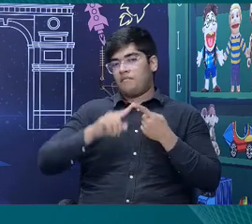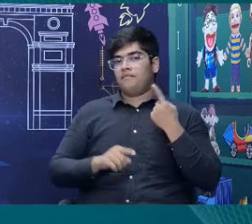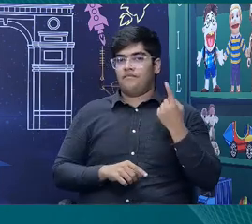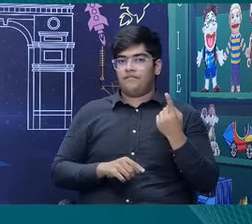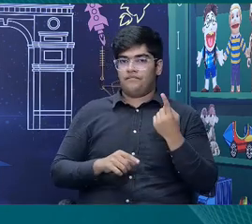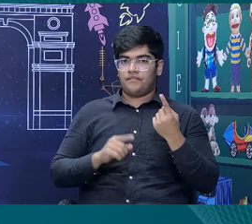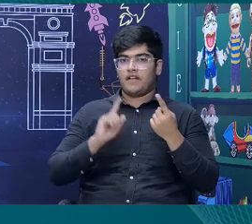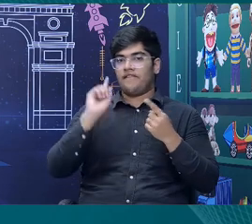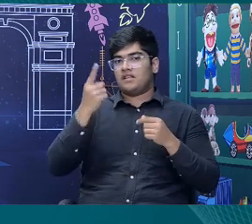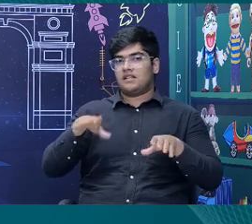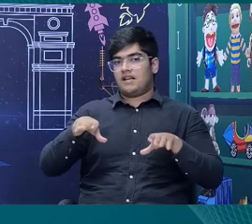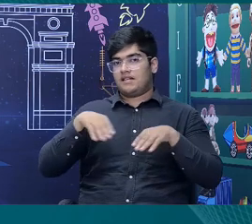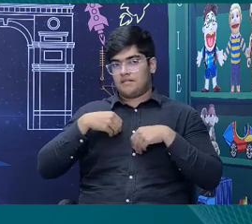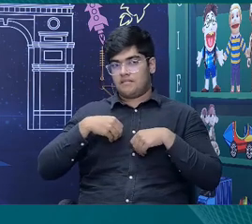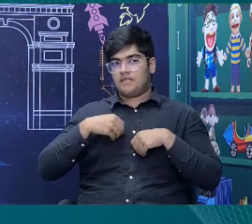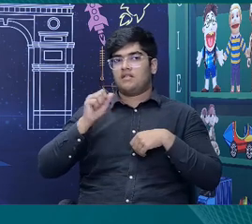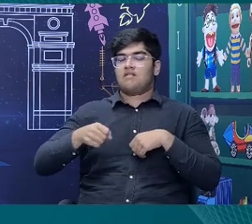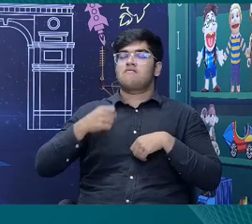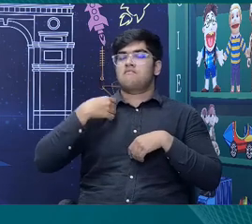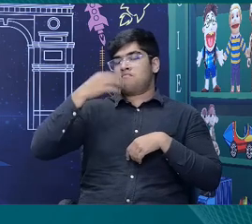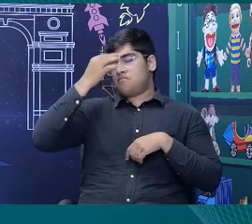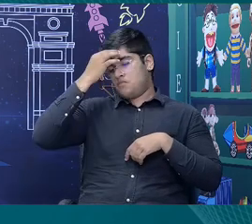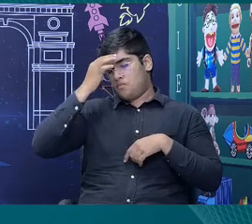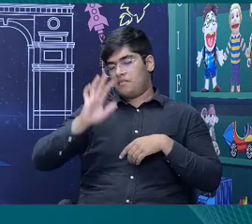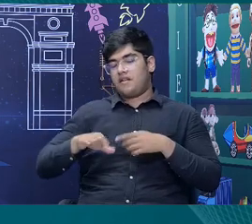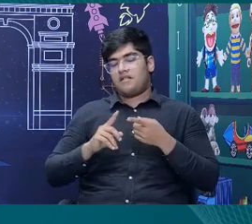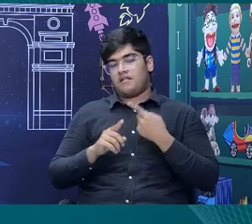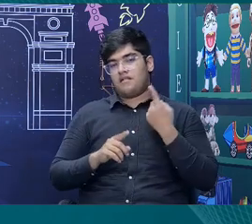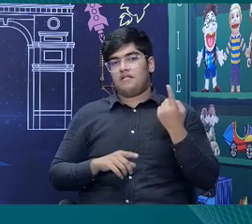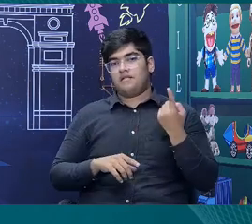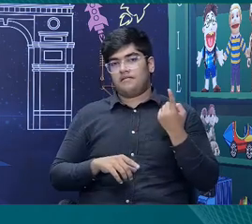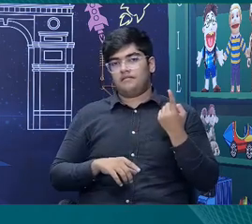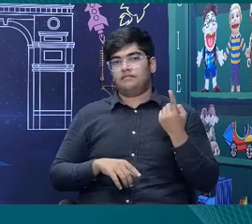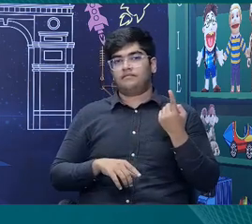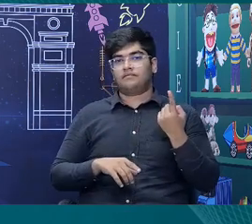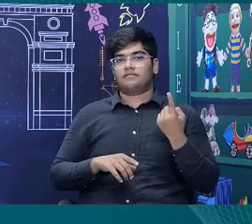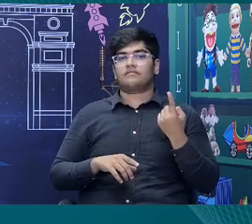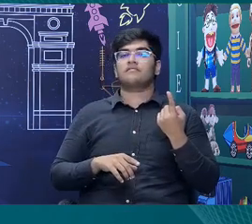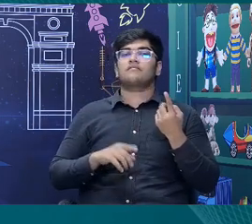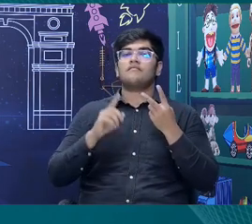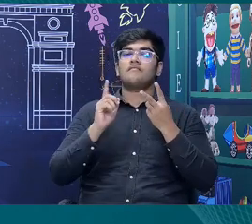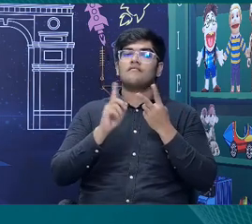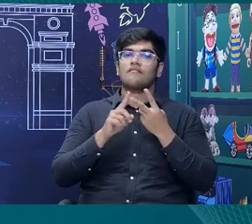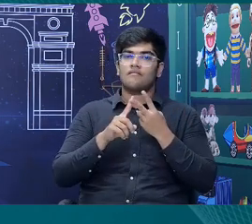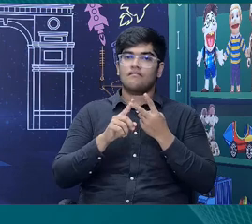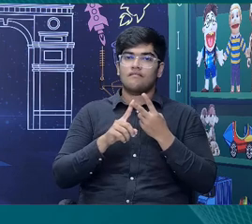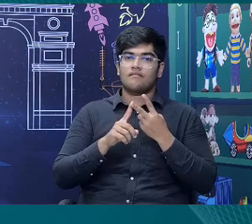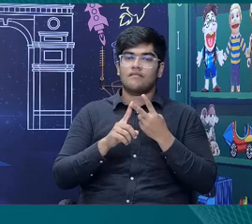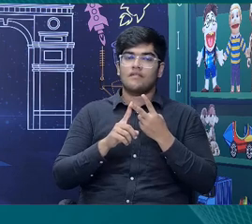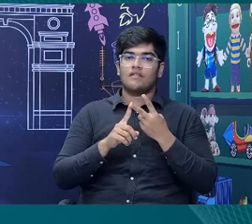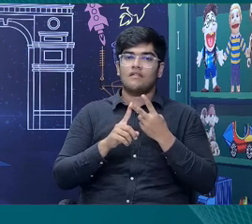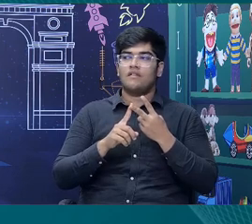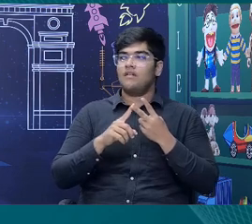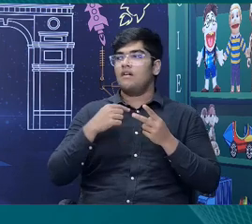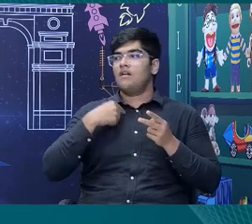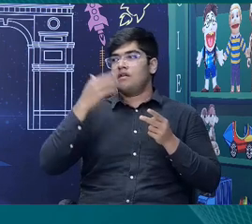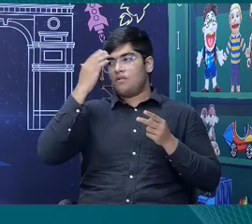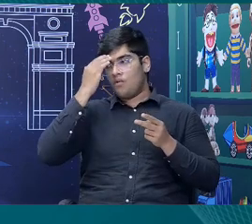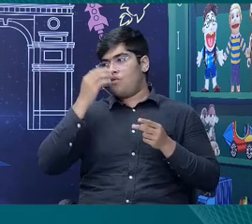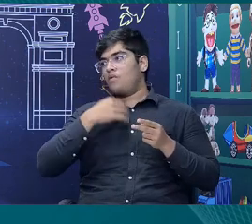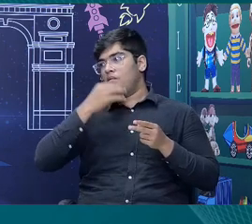एक्सेप्टेंस है कि हां हमें दिक्कत है तभी तो हम साइकोलॉजिस्ट या डॉक्टर के पास जाएंगे दूसरा है अच्छा हमें अब पता है हमें प्रॉब्लम